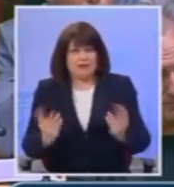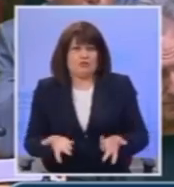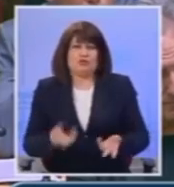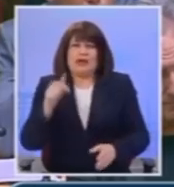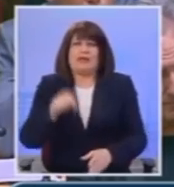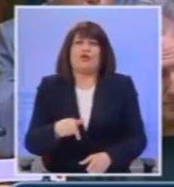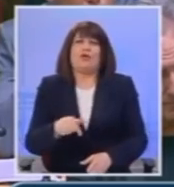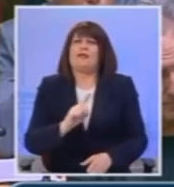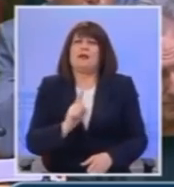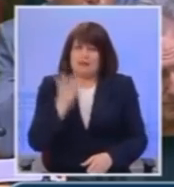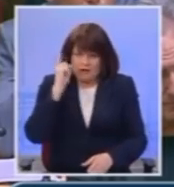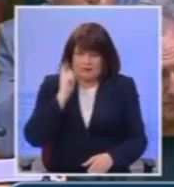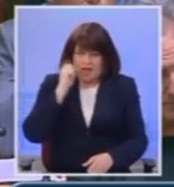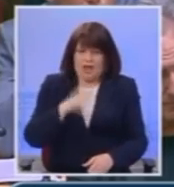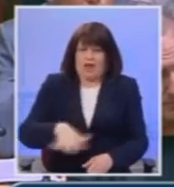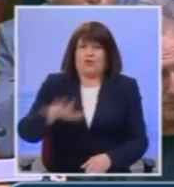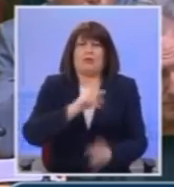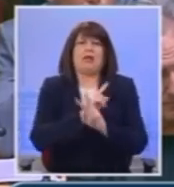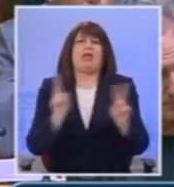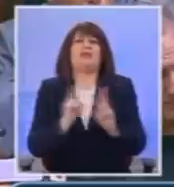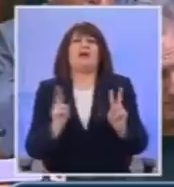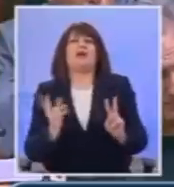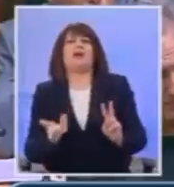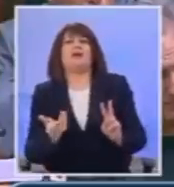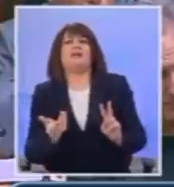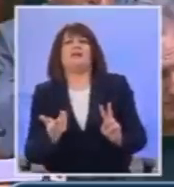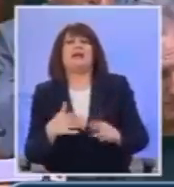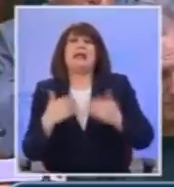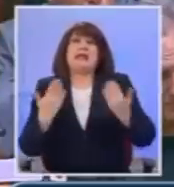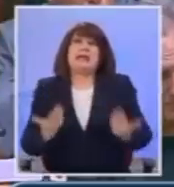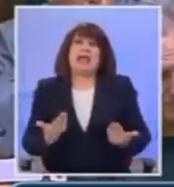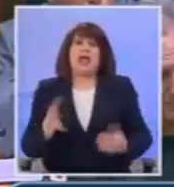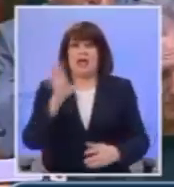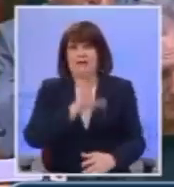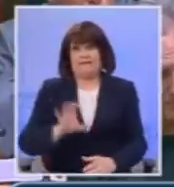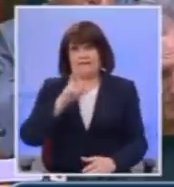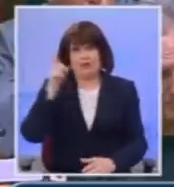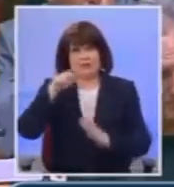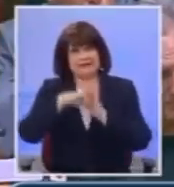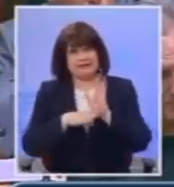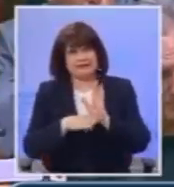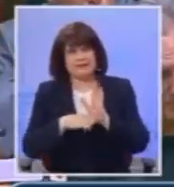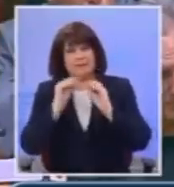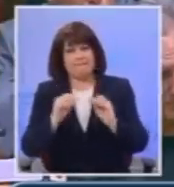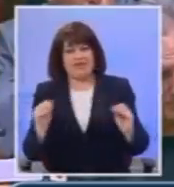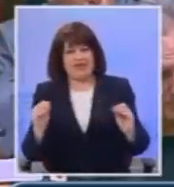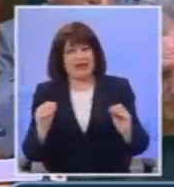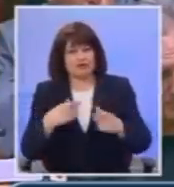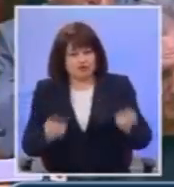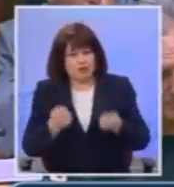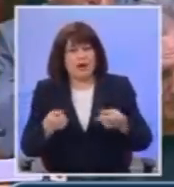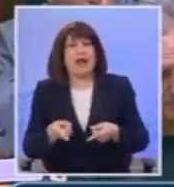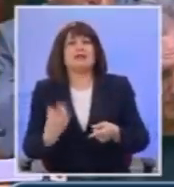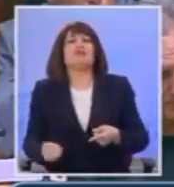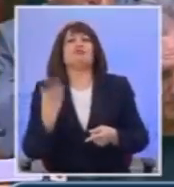δεν είναι χαρτογράφητα νερά. Είναι καθαρά τα πράγματα. Ή πας σε ένα ευρωπαϊκό σύστημα παιδείας, σε ένα